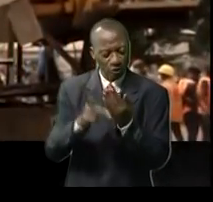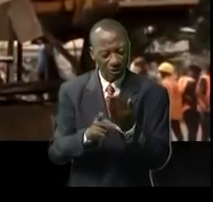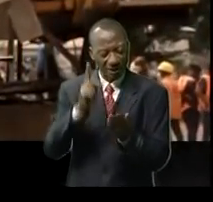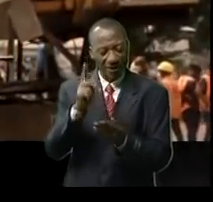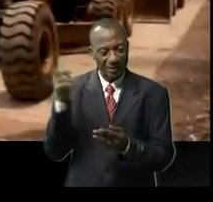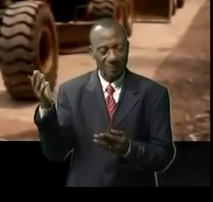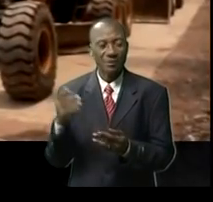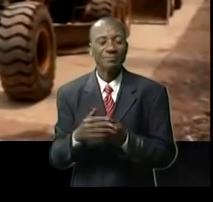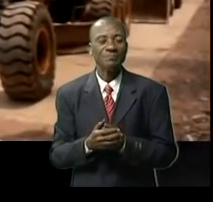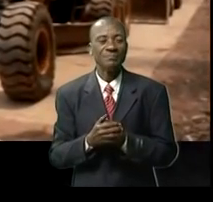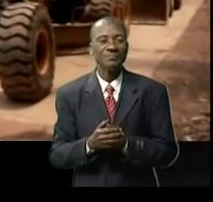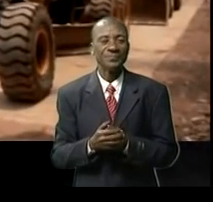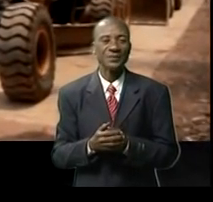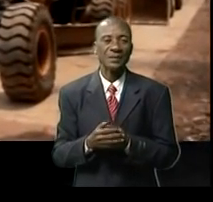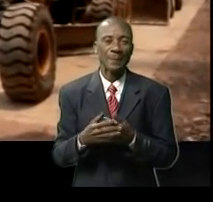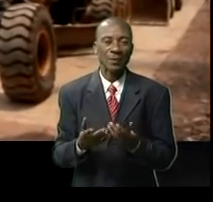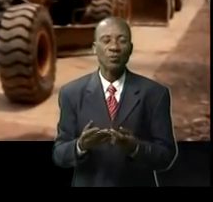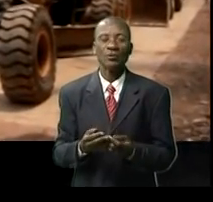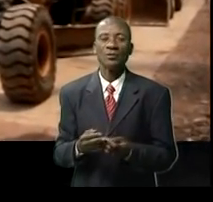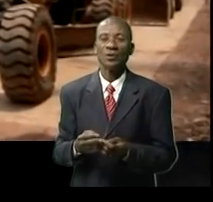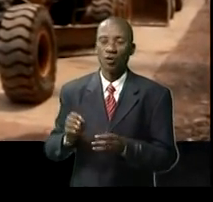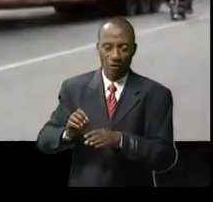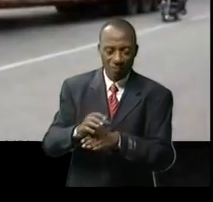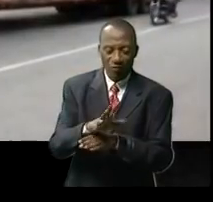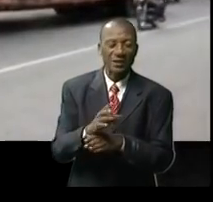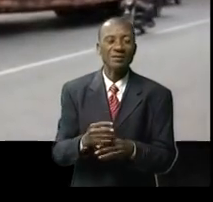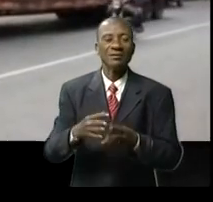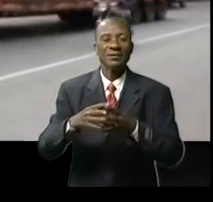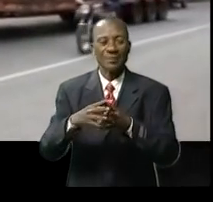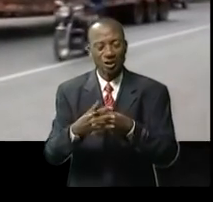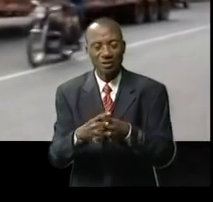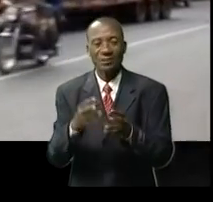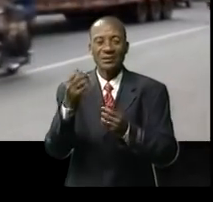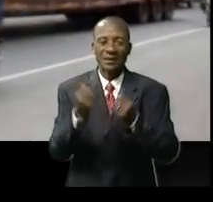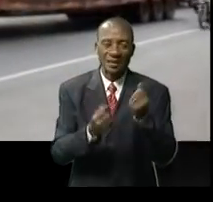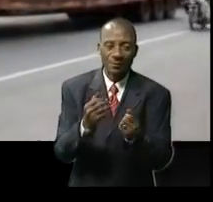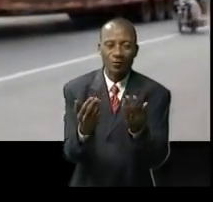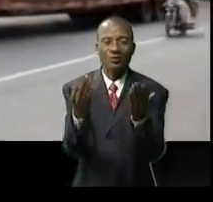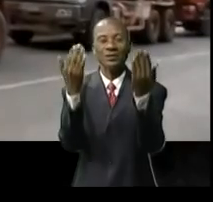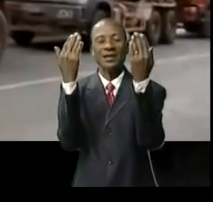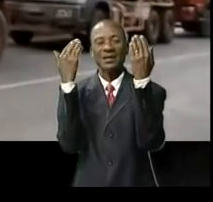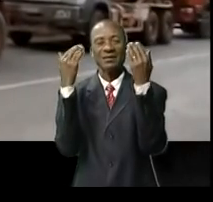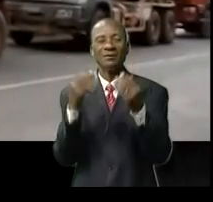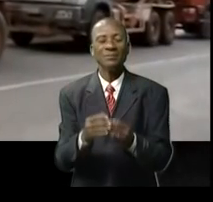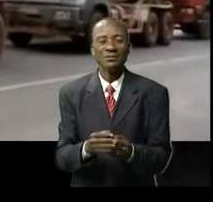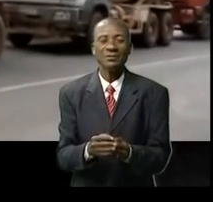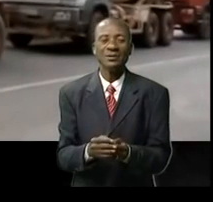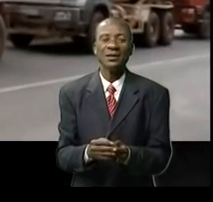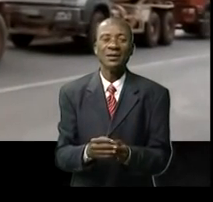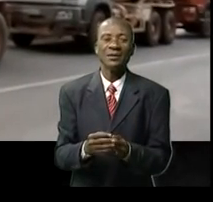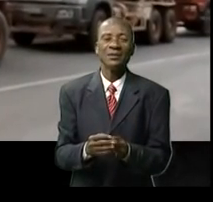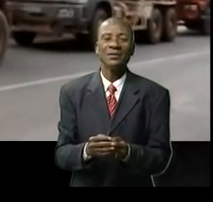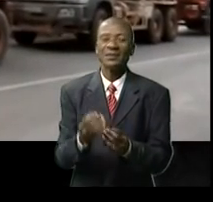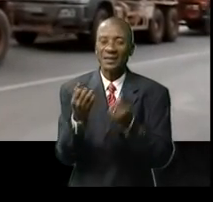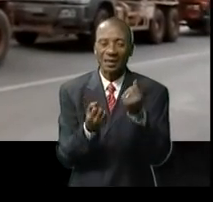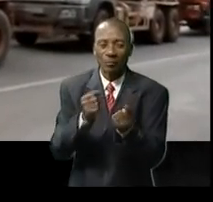d'un niveleuse, deux pelles chargeuses, un camion citerne, deux camions bétonnières, quatre bennes basculantes, une pelle